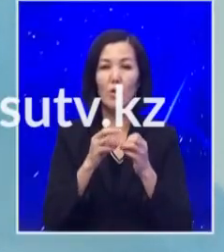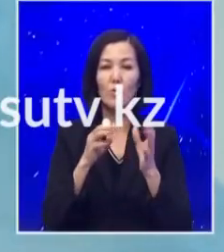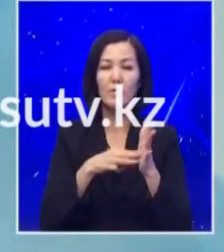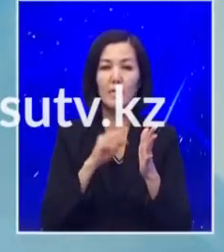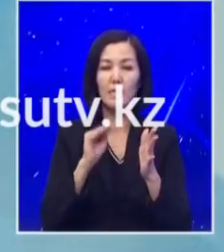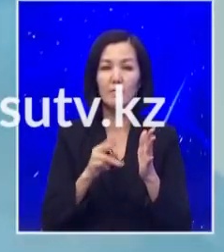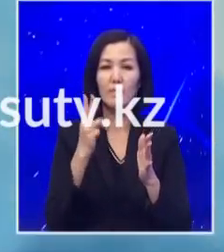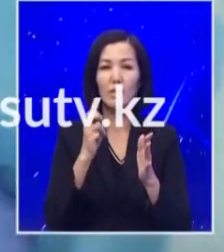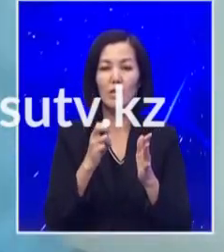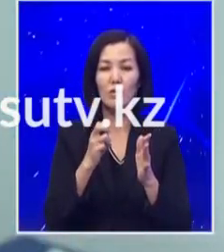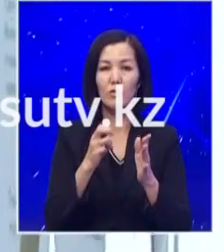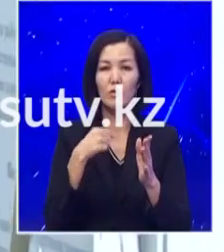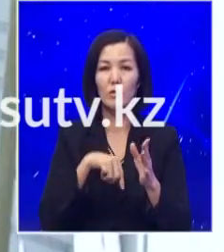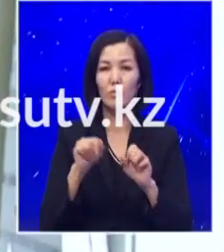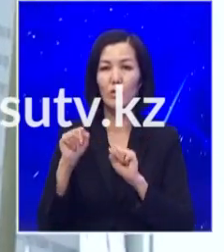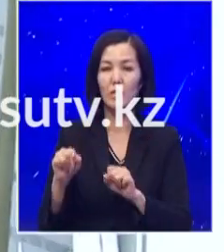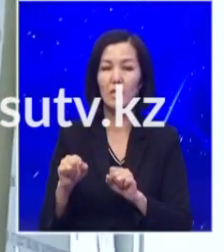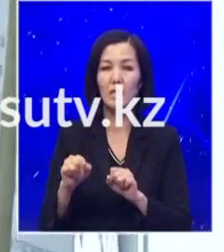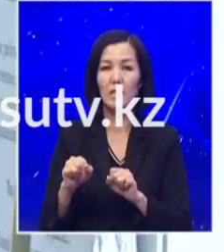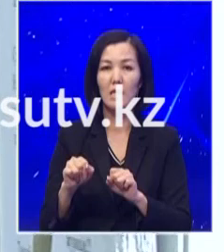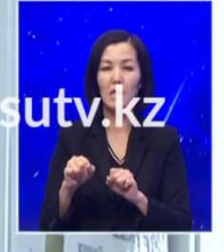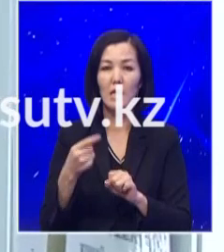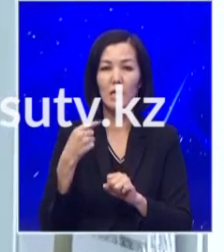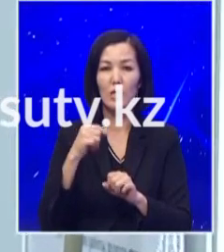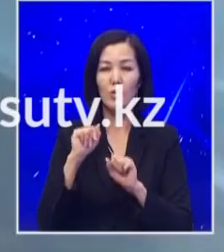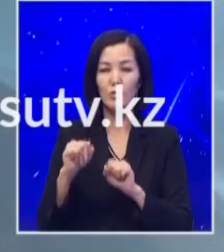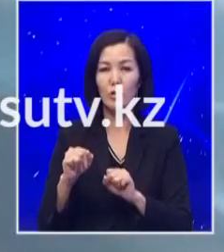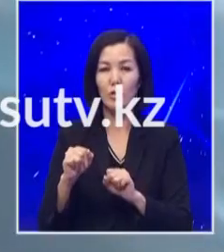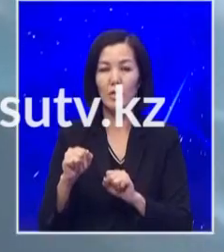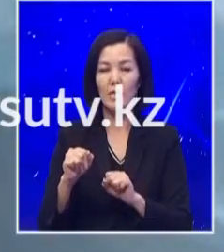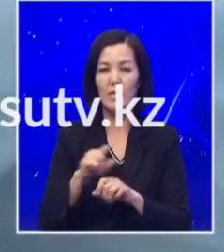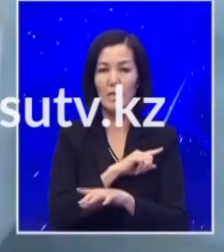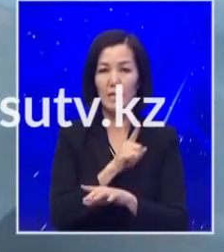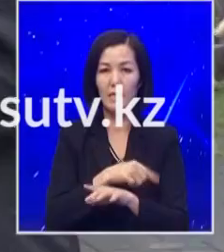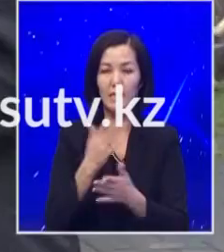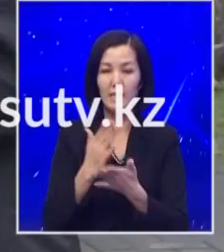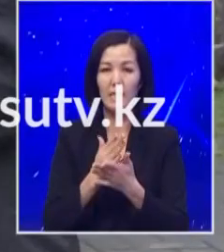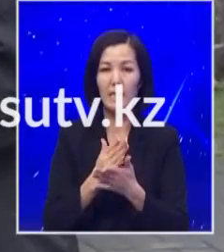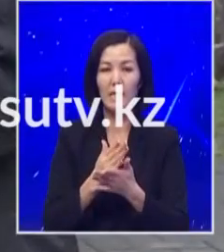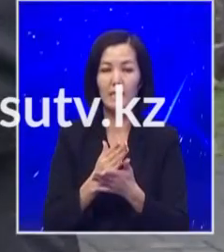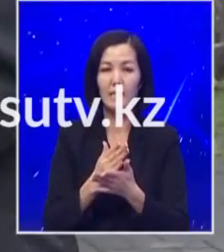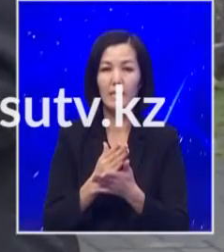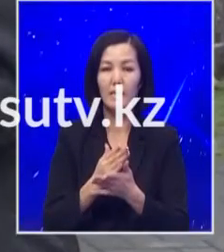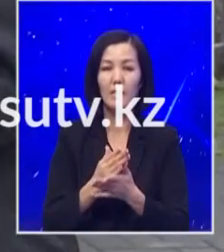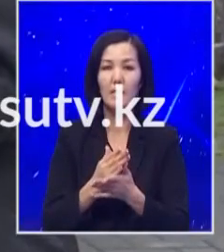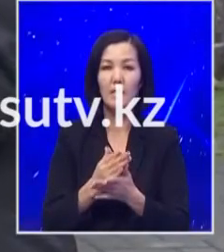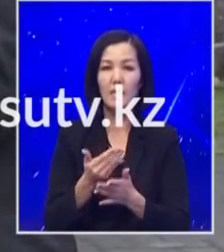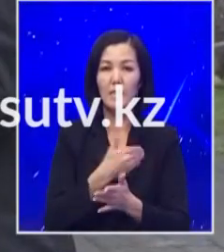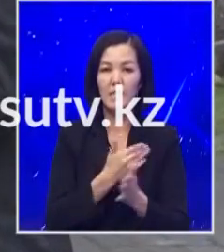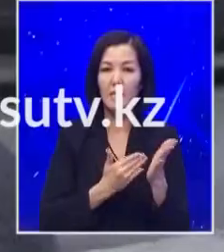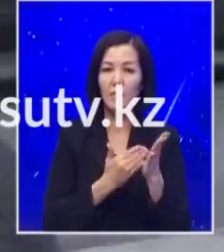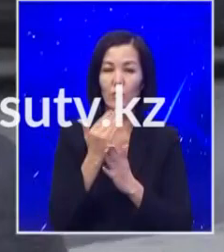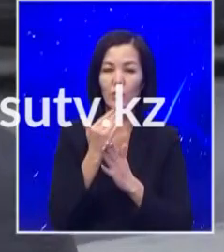18221 тұрғынның иммунитеті жасанды жолмен күшейтілді. Мамандардың айтуынша екпенің кері салдары жоқ, тек дене қызуының